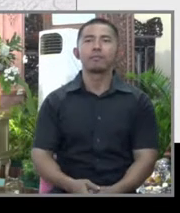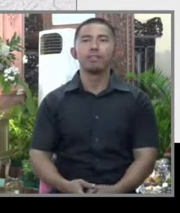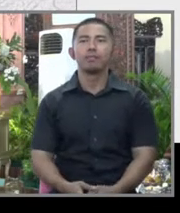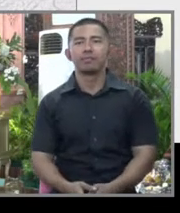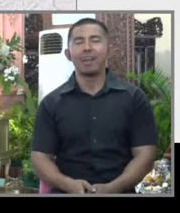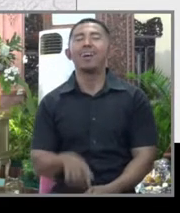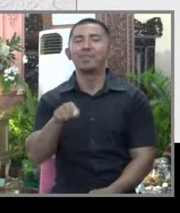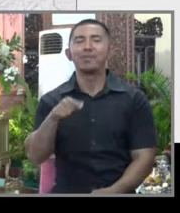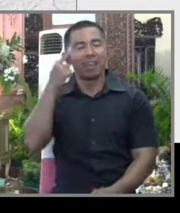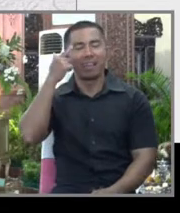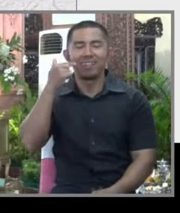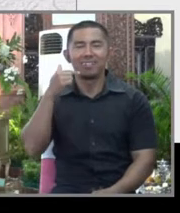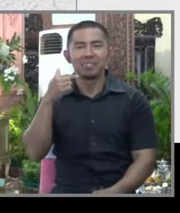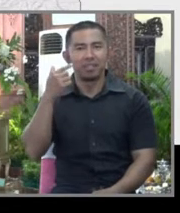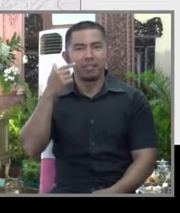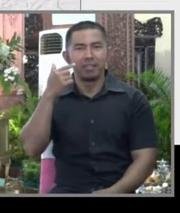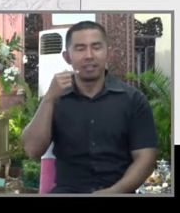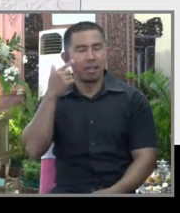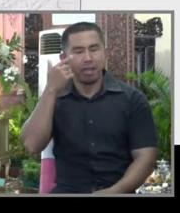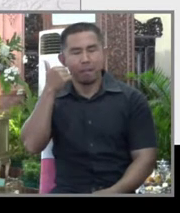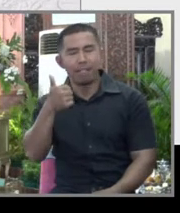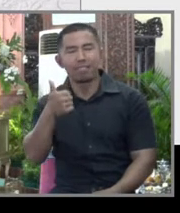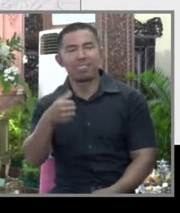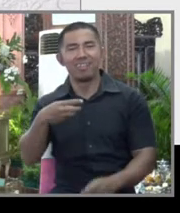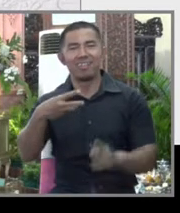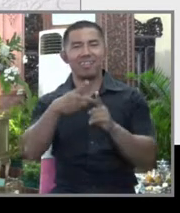Itu hebatnya Blora. Iya.